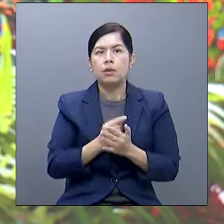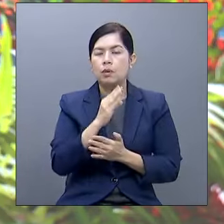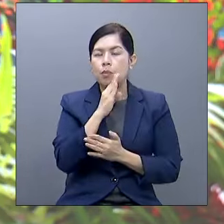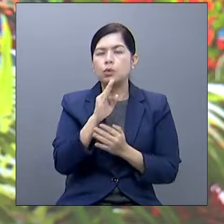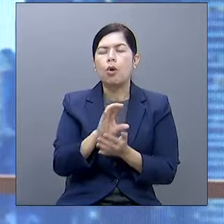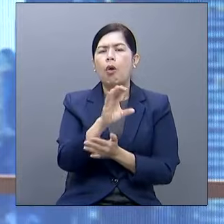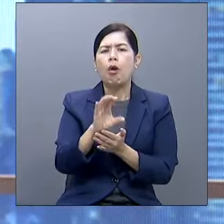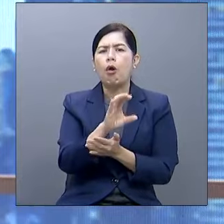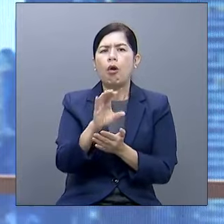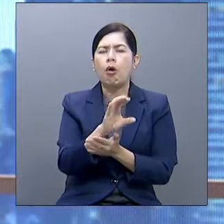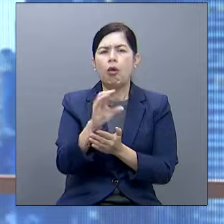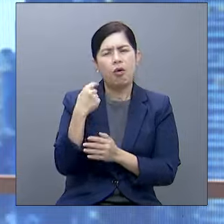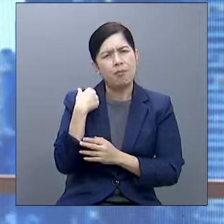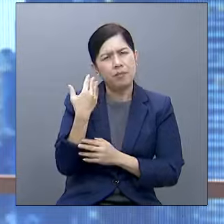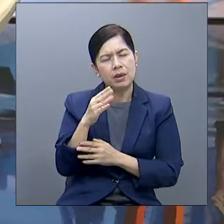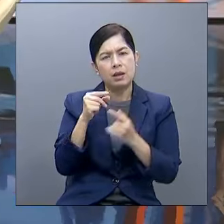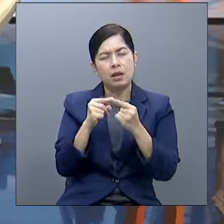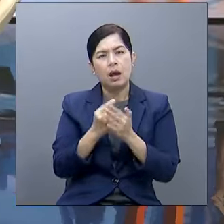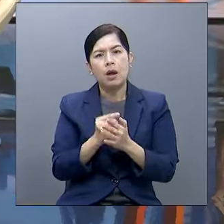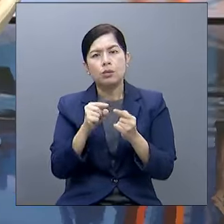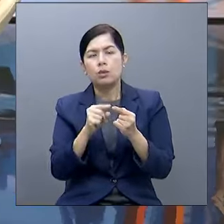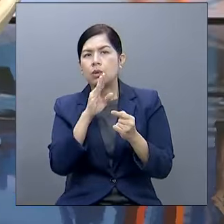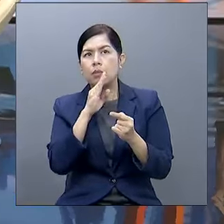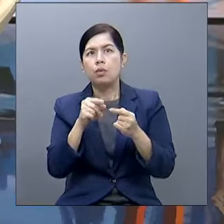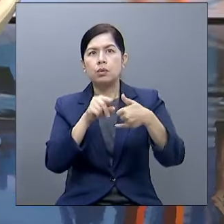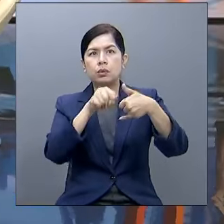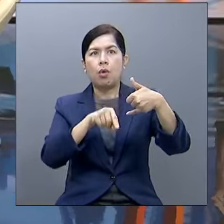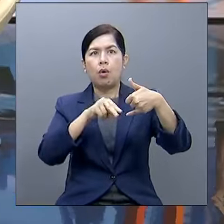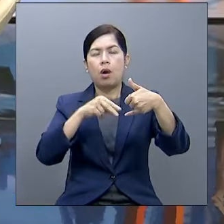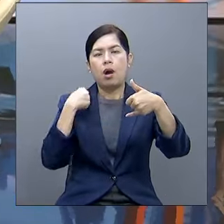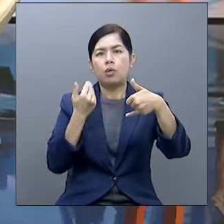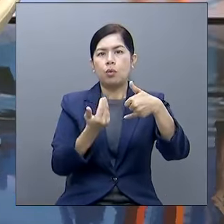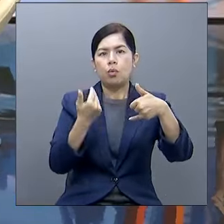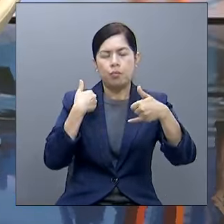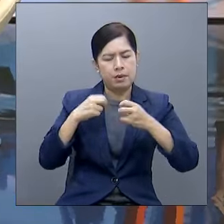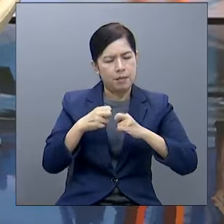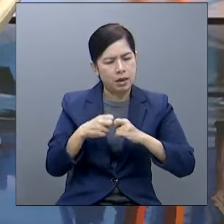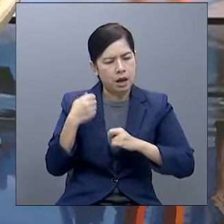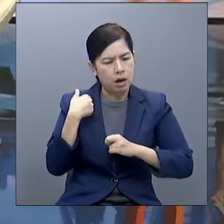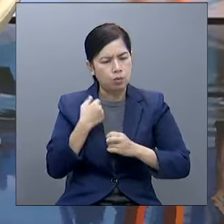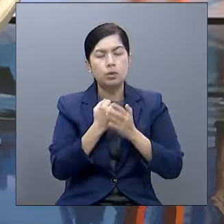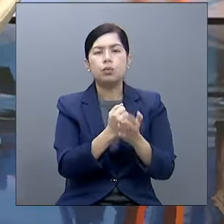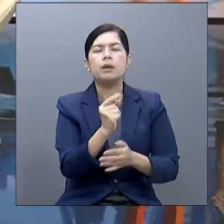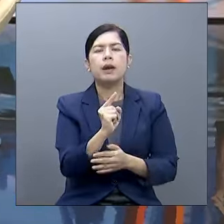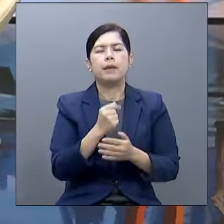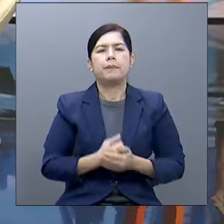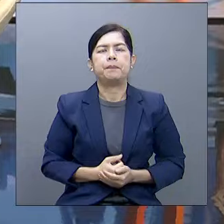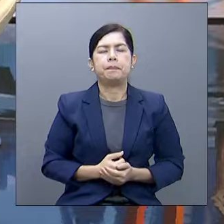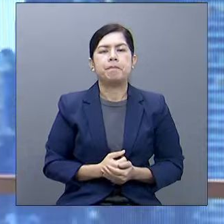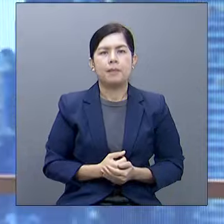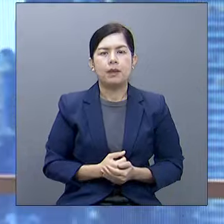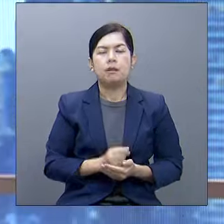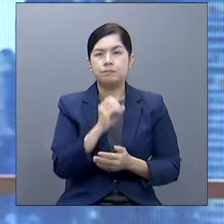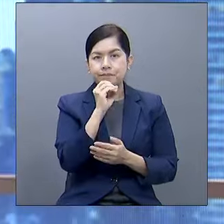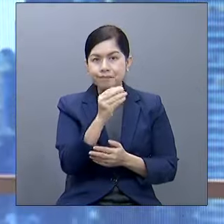าเนี่ยแล้วรู้สึกว่าลูกผิดปกติจะช่วยเด็กได้ยังไงบ้างคะ อันนี้ดีนะอันนี้มีหลายกรณีที่สังเกตจริงๆอ่ะส่วนใหญ่เนี่ยจะคือเห็น